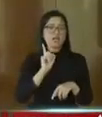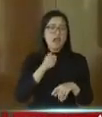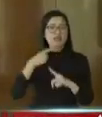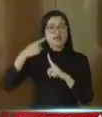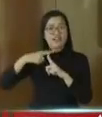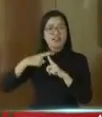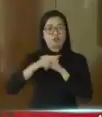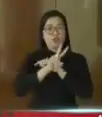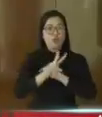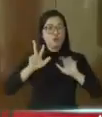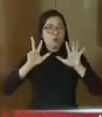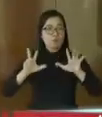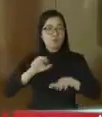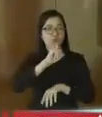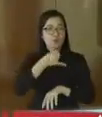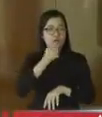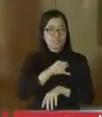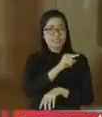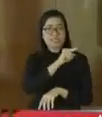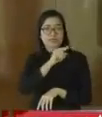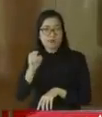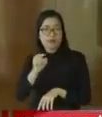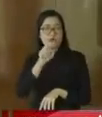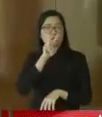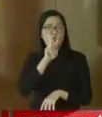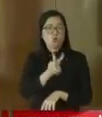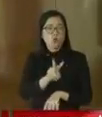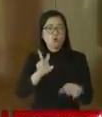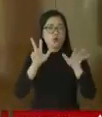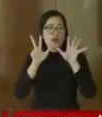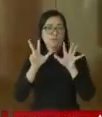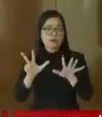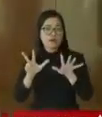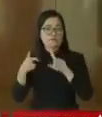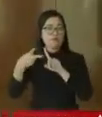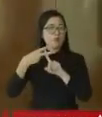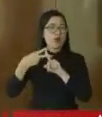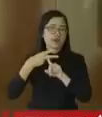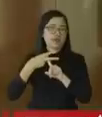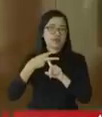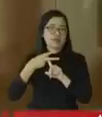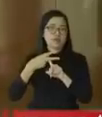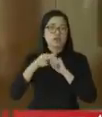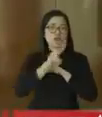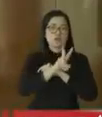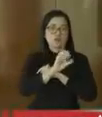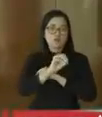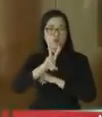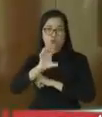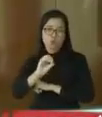28 Januari sampai dengan tanggal 28 Februari